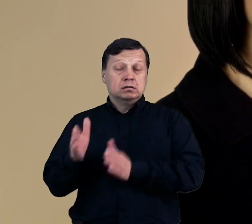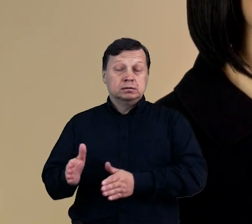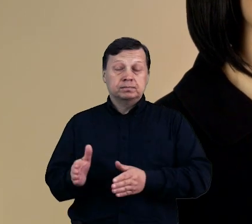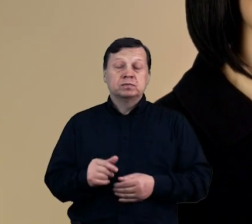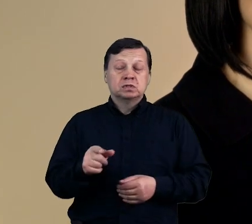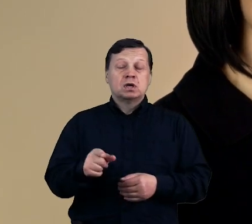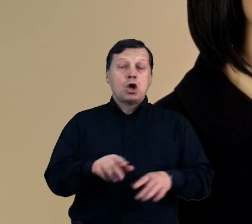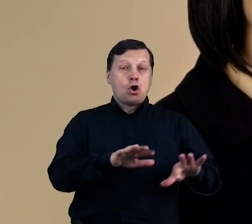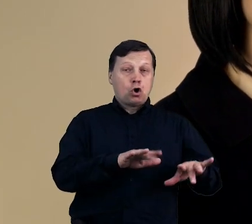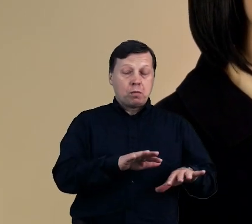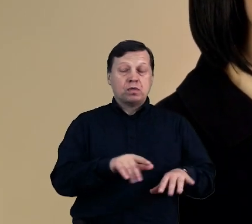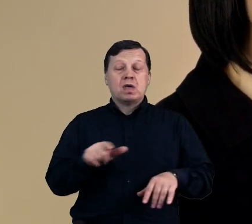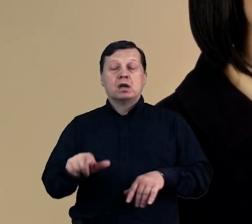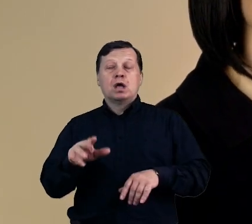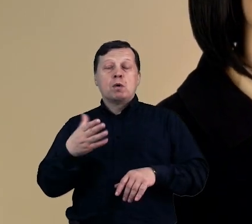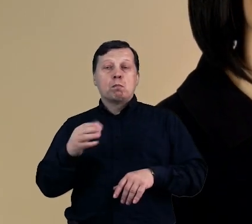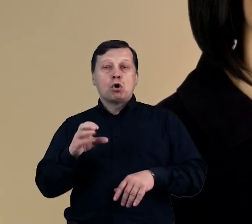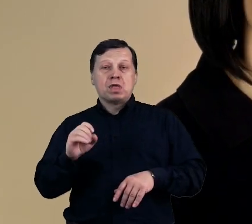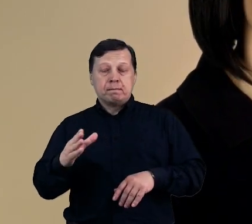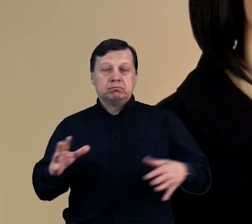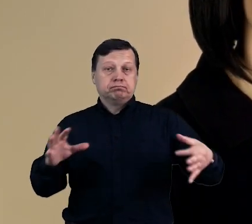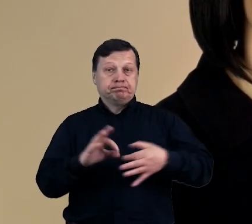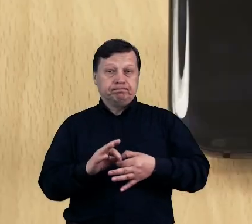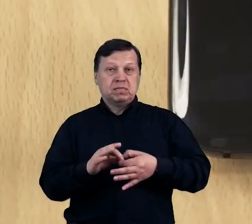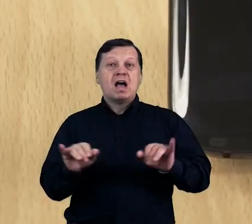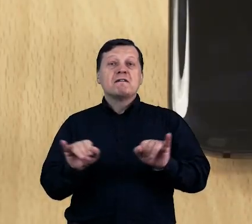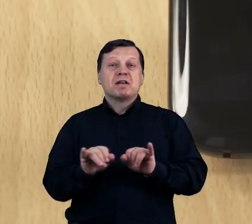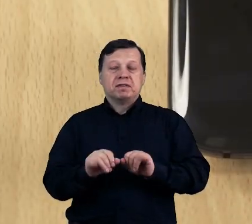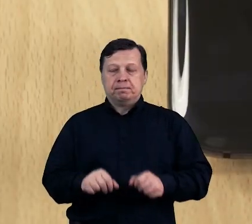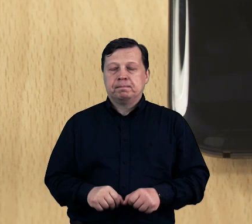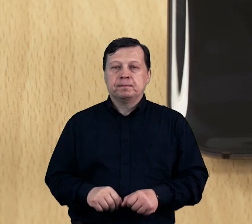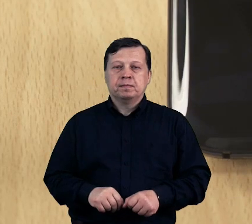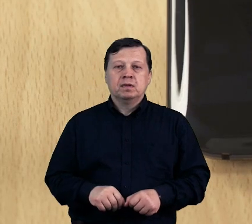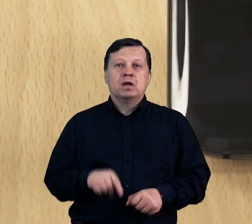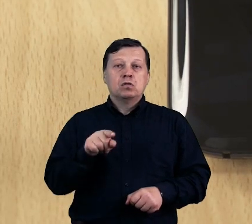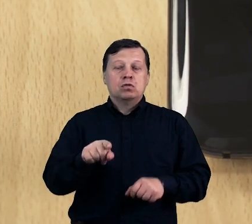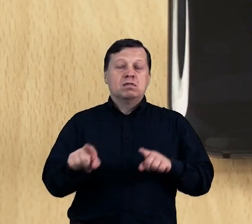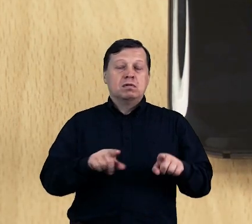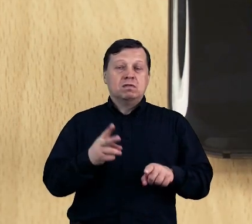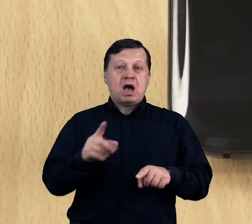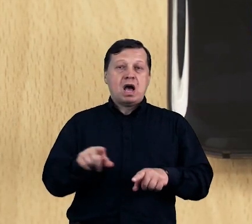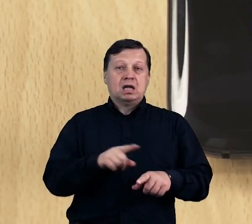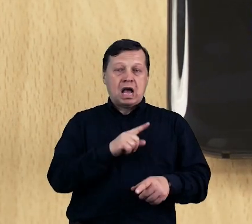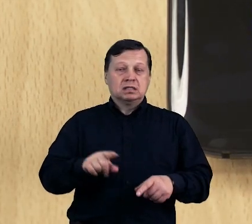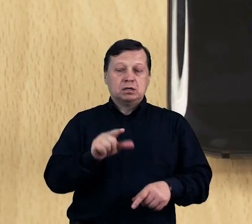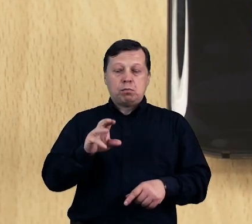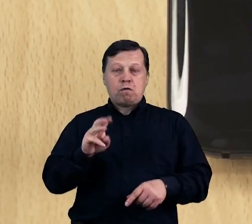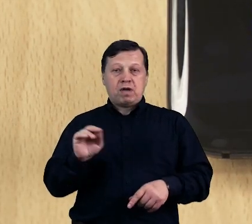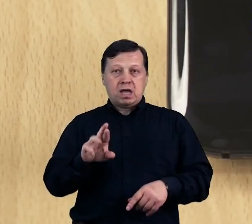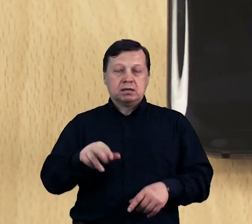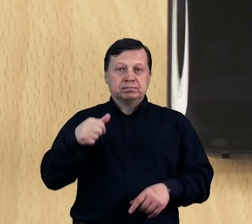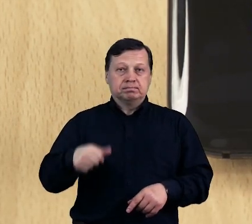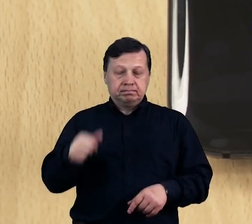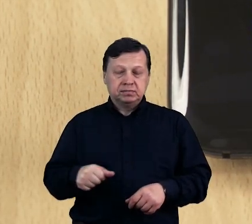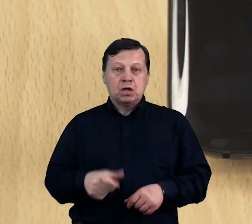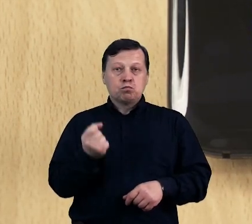Kolejnym krokiem jest podłączenie komputera z modemem poprzez Wi-Fi. W tym celu wciśnij dwa razy przycisk Power. Pojawi